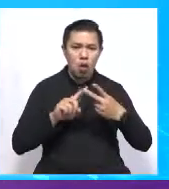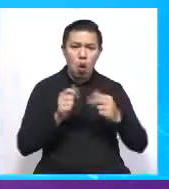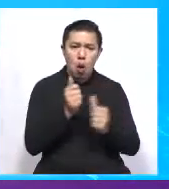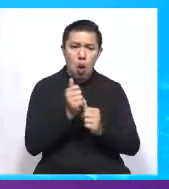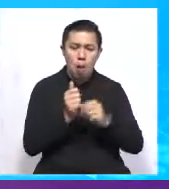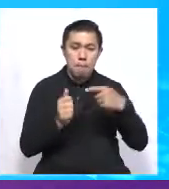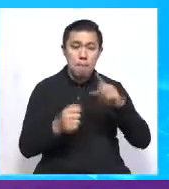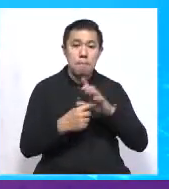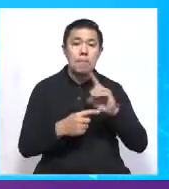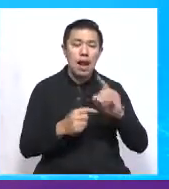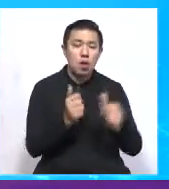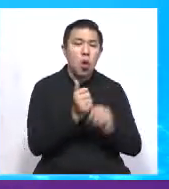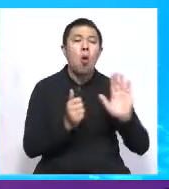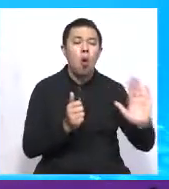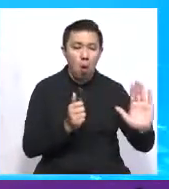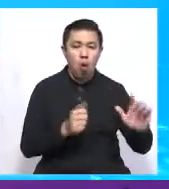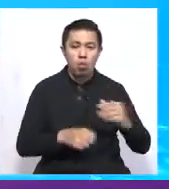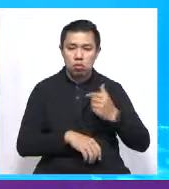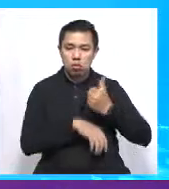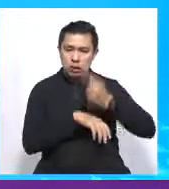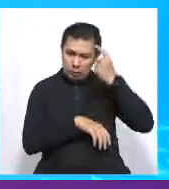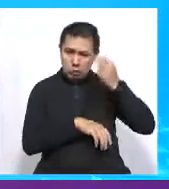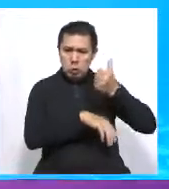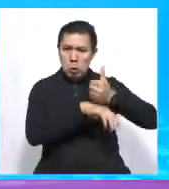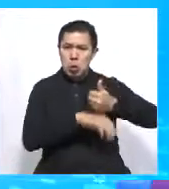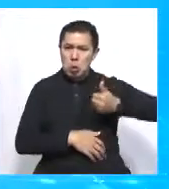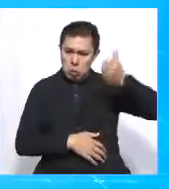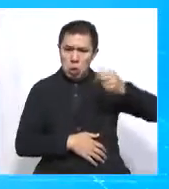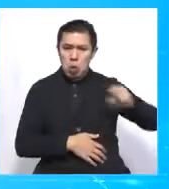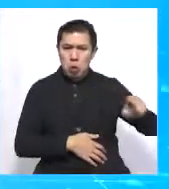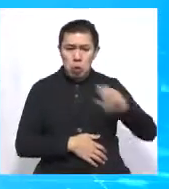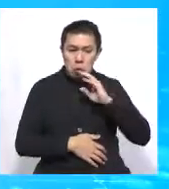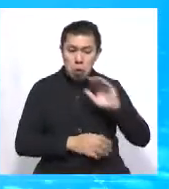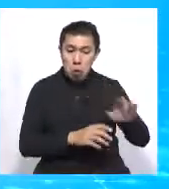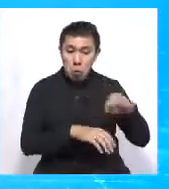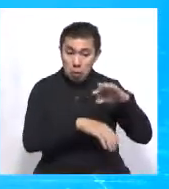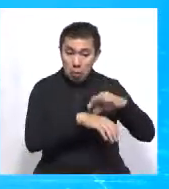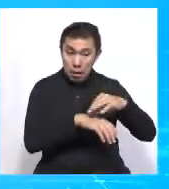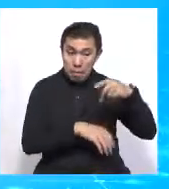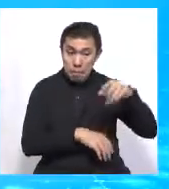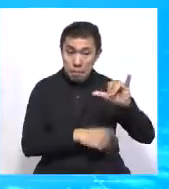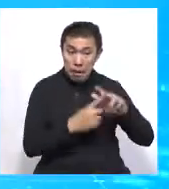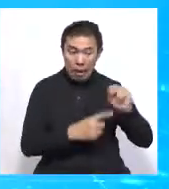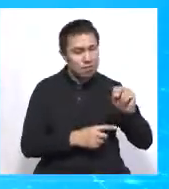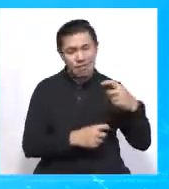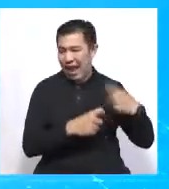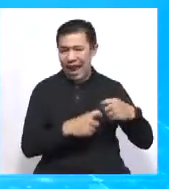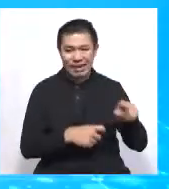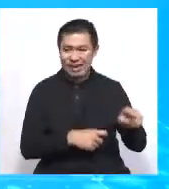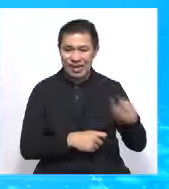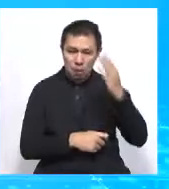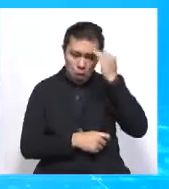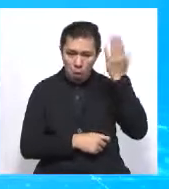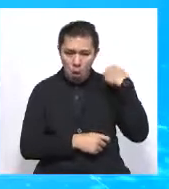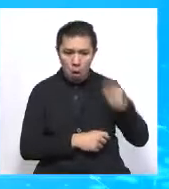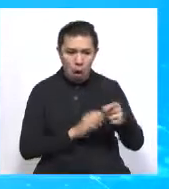อกอนันตพรก็มองว่าเป็นผู้บริหารระดับสูงหากจะกันไว้เป็นพยานก็คงยากเพราะว่าที่ผ่านมาเนี่ย